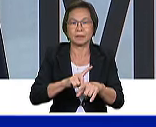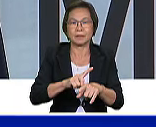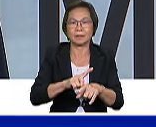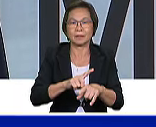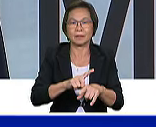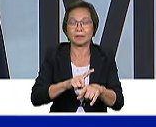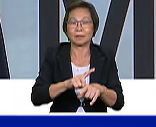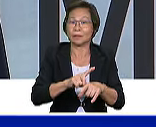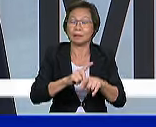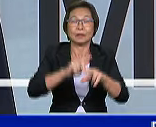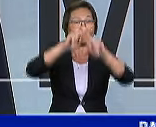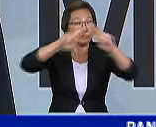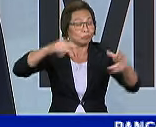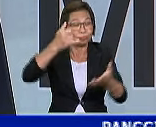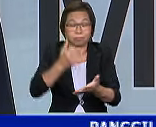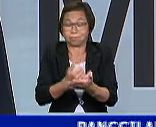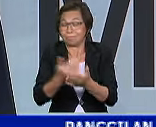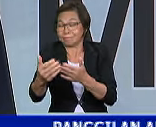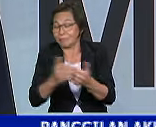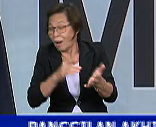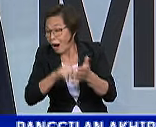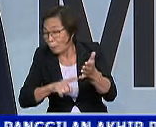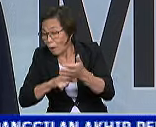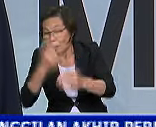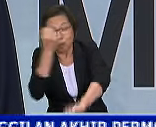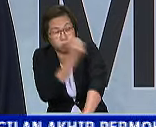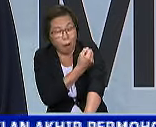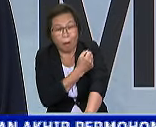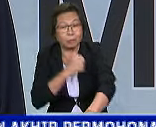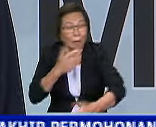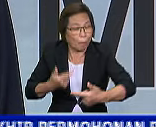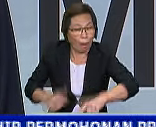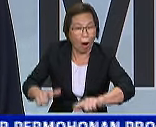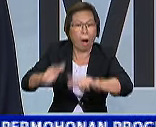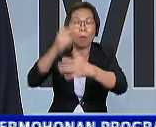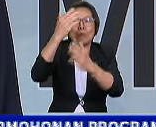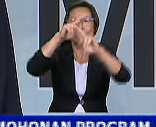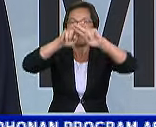kuarantin tanpa mengira status vaksinasi serta tidak dibenarkan menjalani kuarantin di rumah.